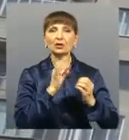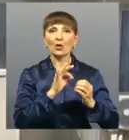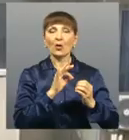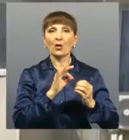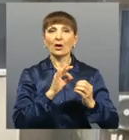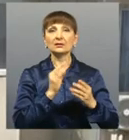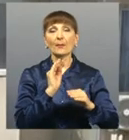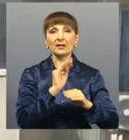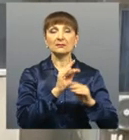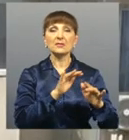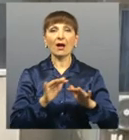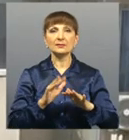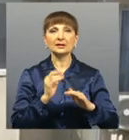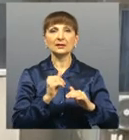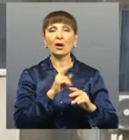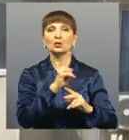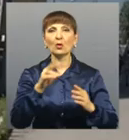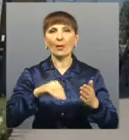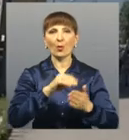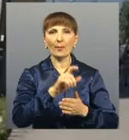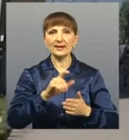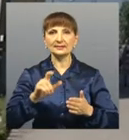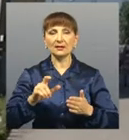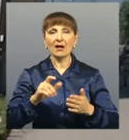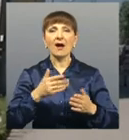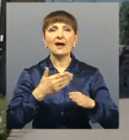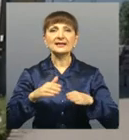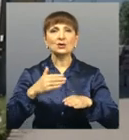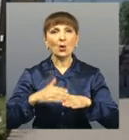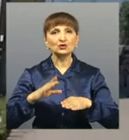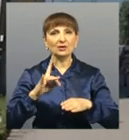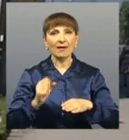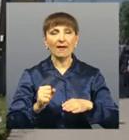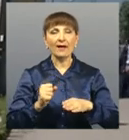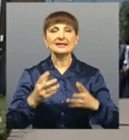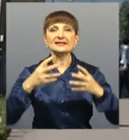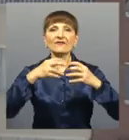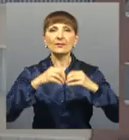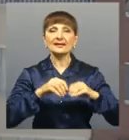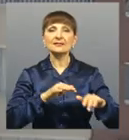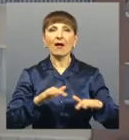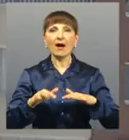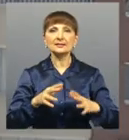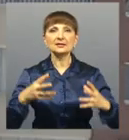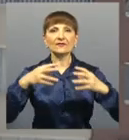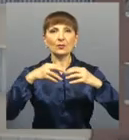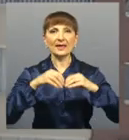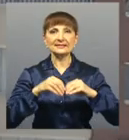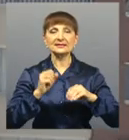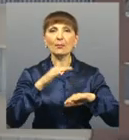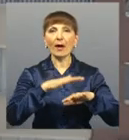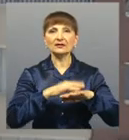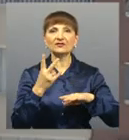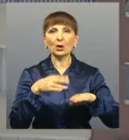находят дополнительные механизмы для потенциальных покупателей, такие как рассрочка, такие как совместные акции вместе с